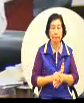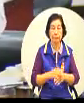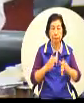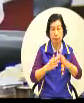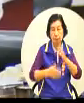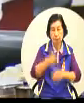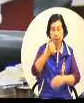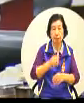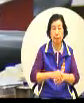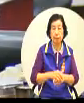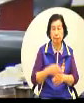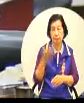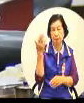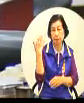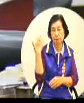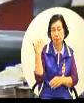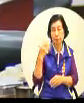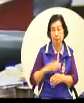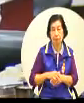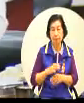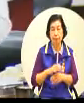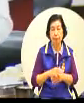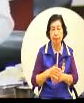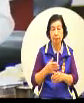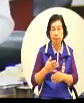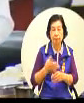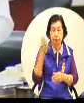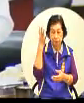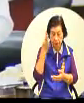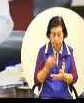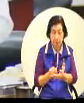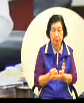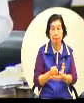一次经过好几次的